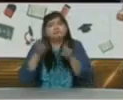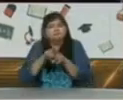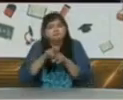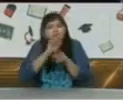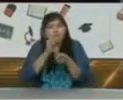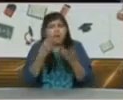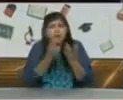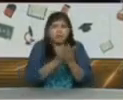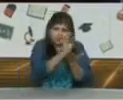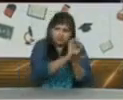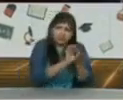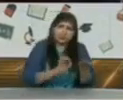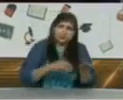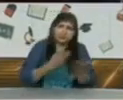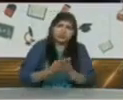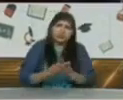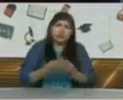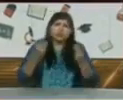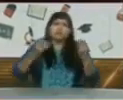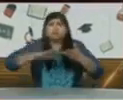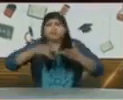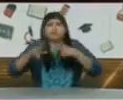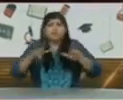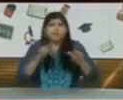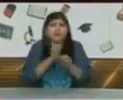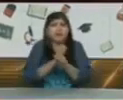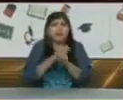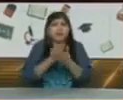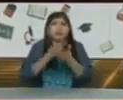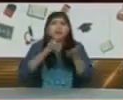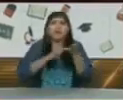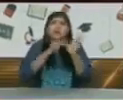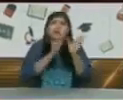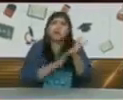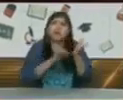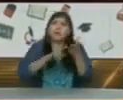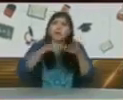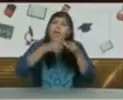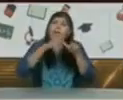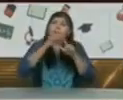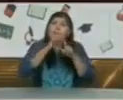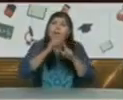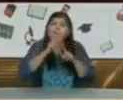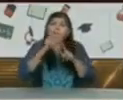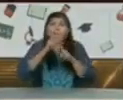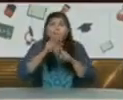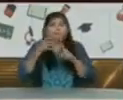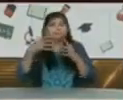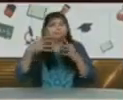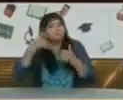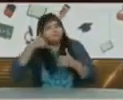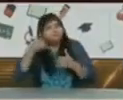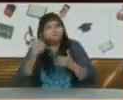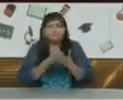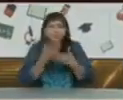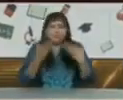है। कई सारी एक्टिविटीज नमो ऐप पर भी दी हुई है। आप